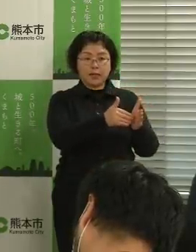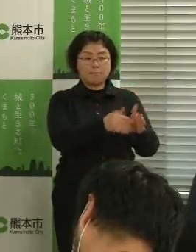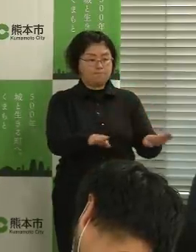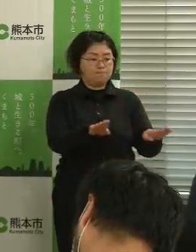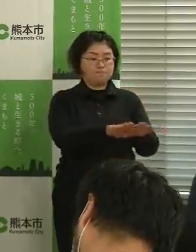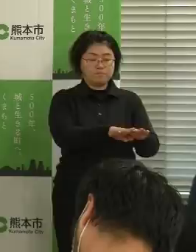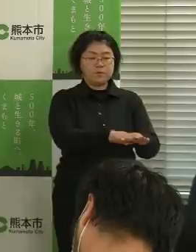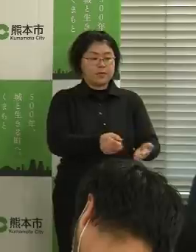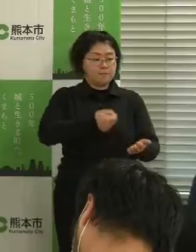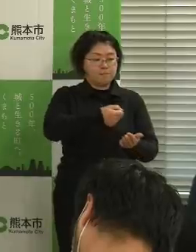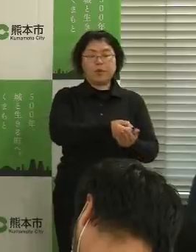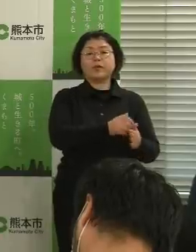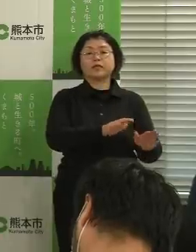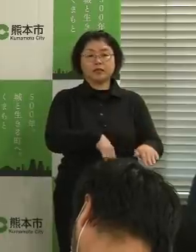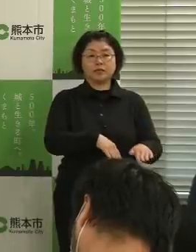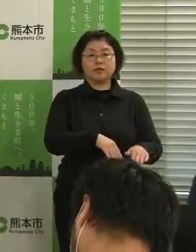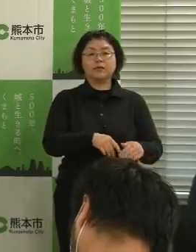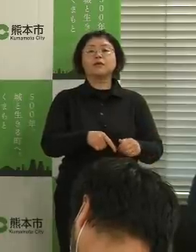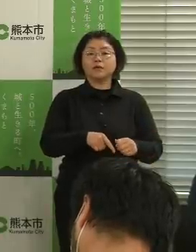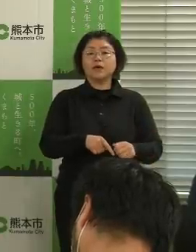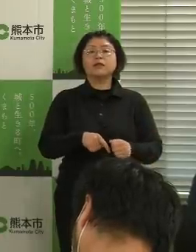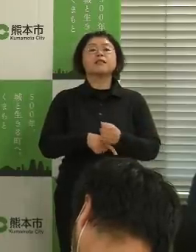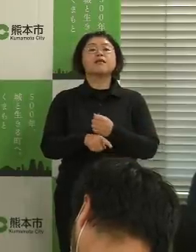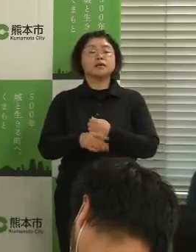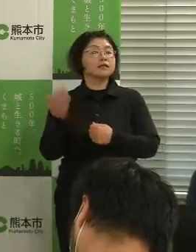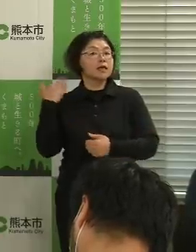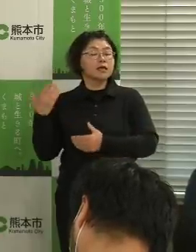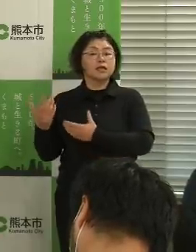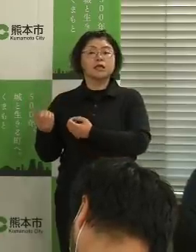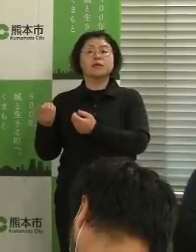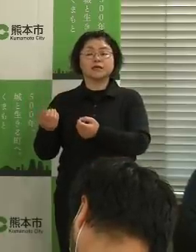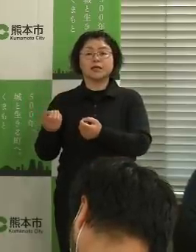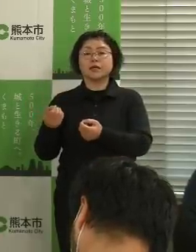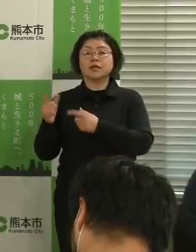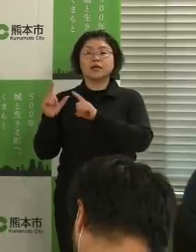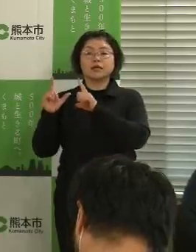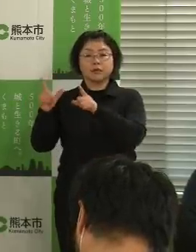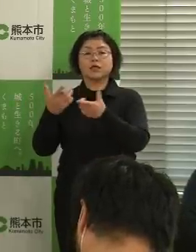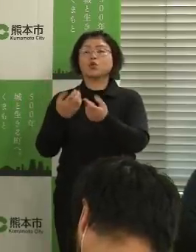って、 もう先ほど申し上げた通り、これはもう早く、